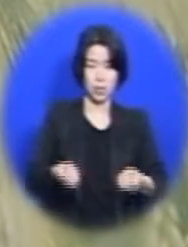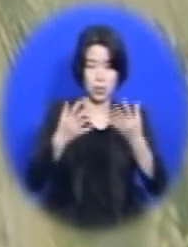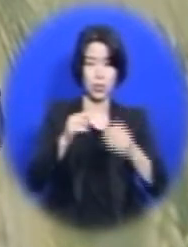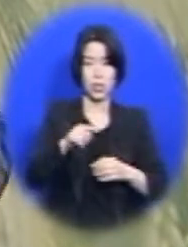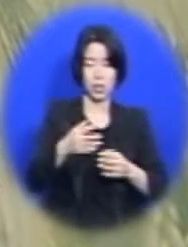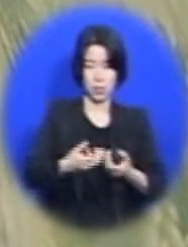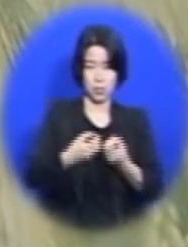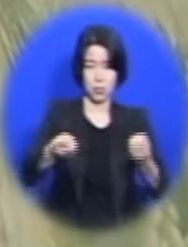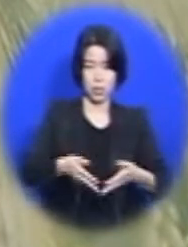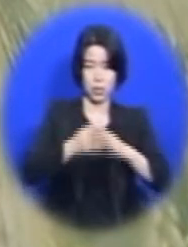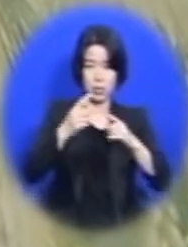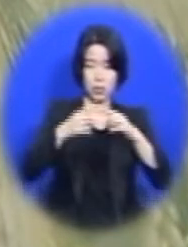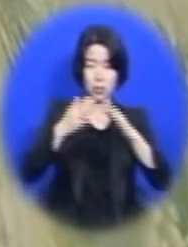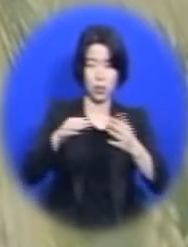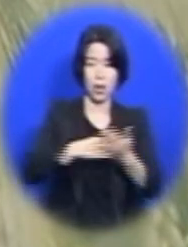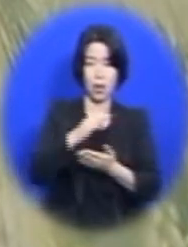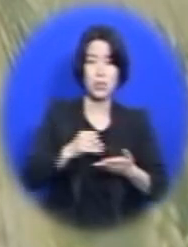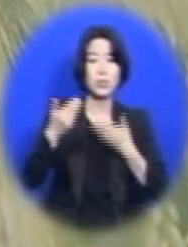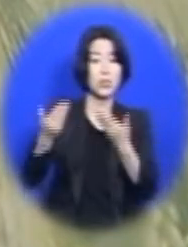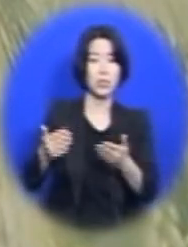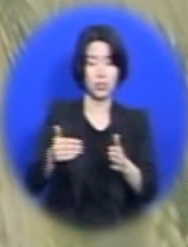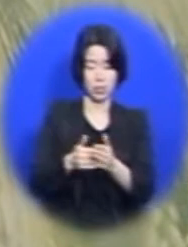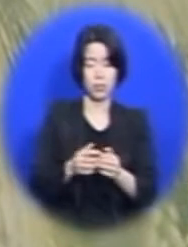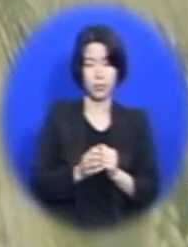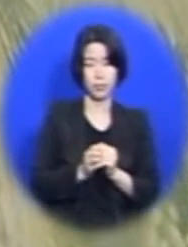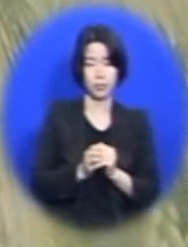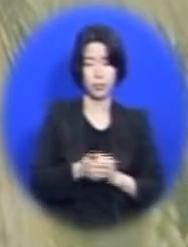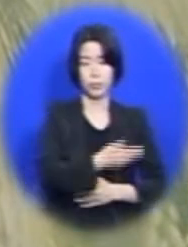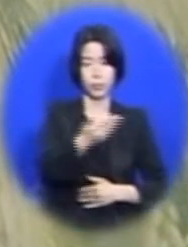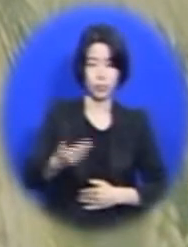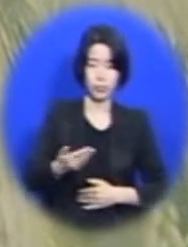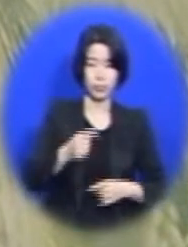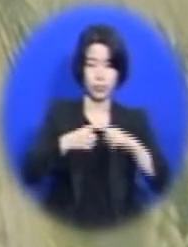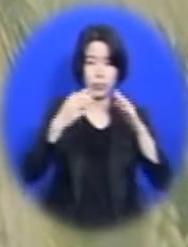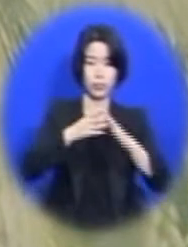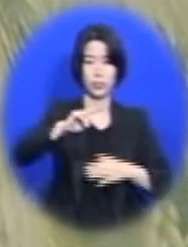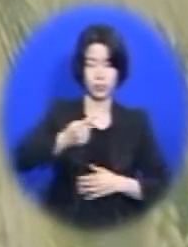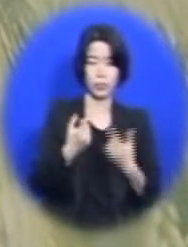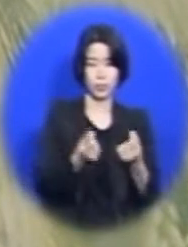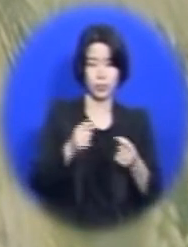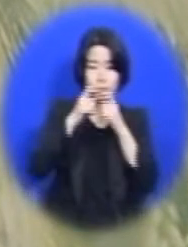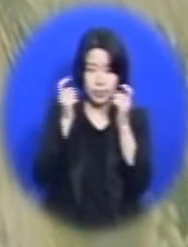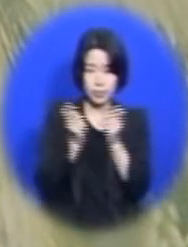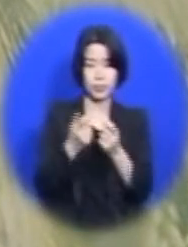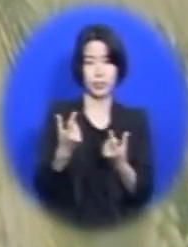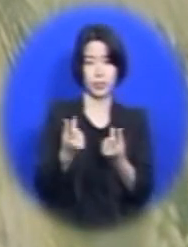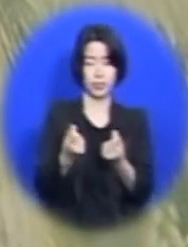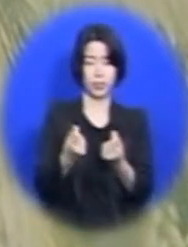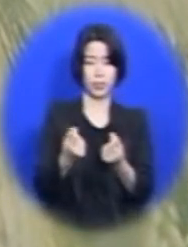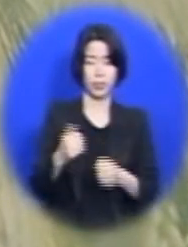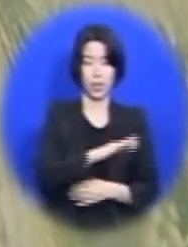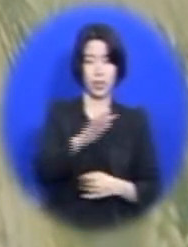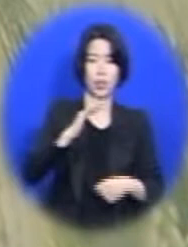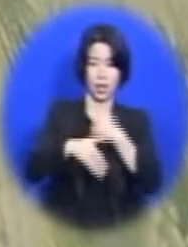그 분리개척교회 헌금으로 우리가 드리는 겁니다. 여러분, 교회도 그렇고 개인도 그렇고 우리가